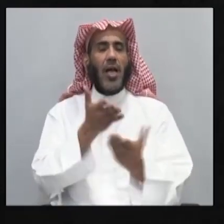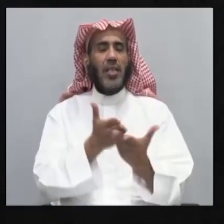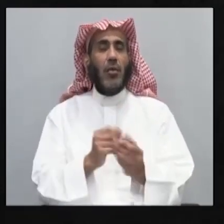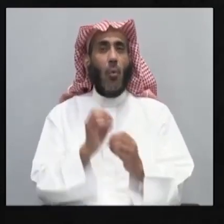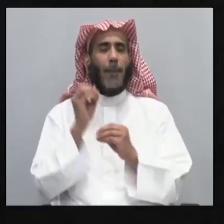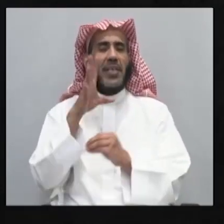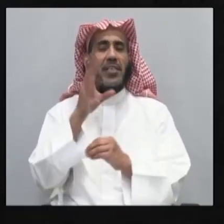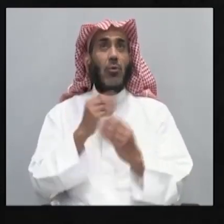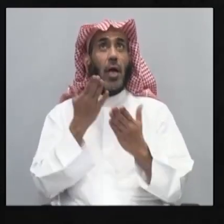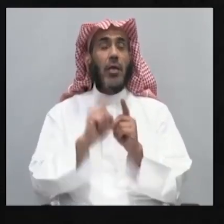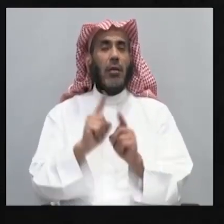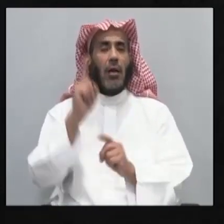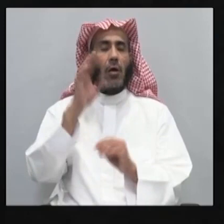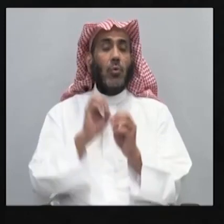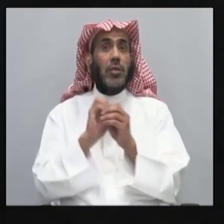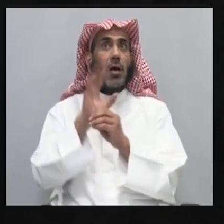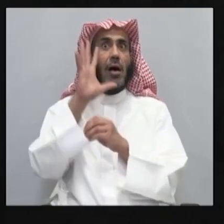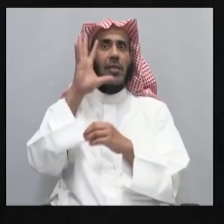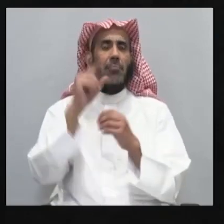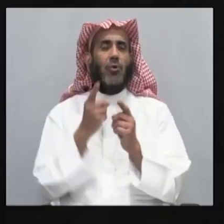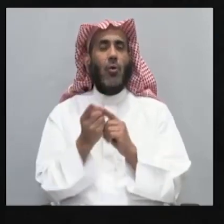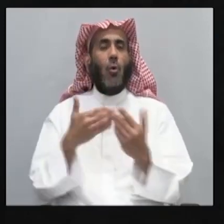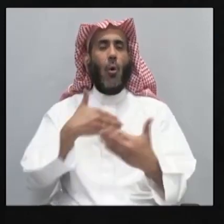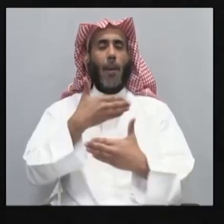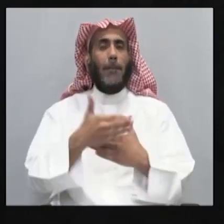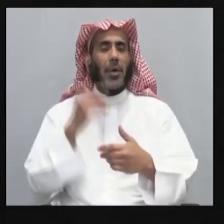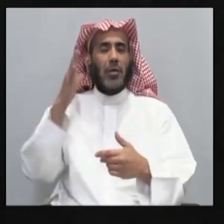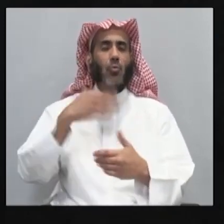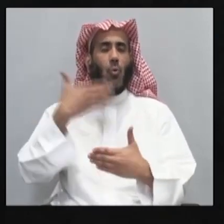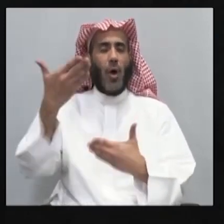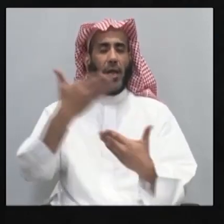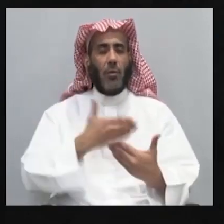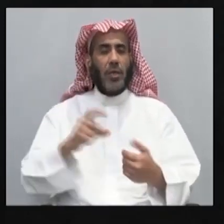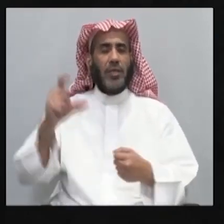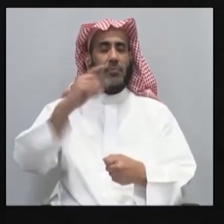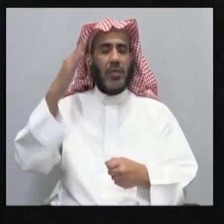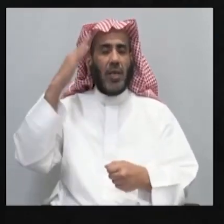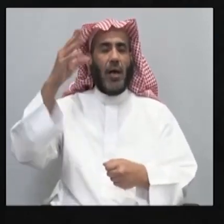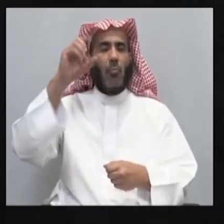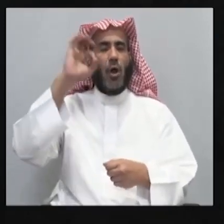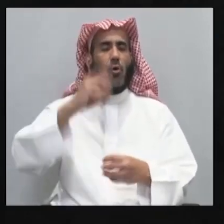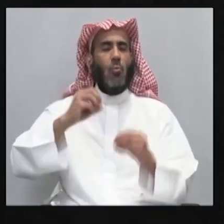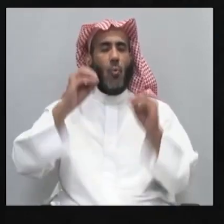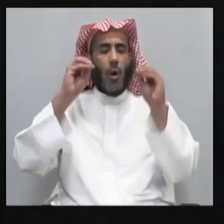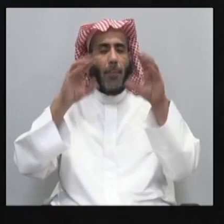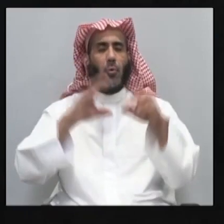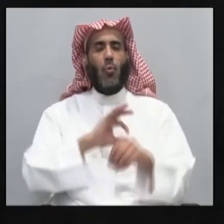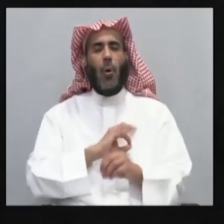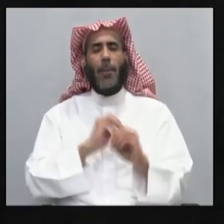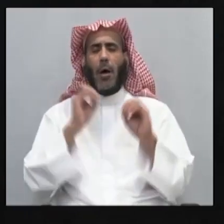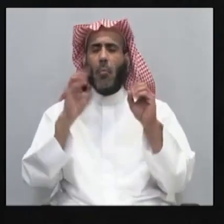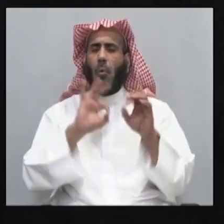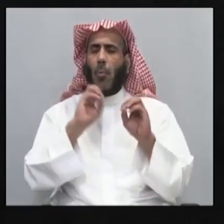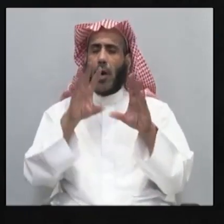وداعيا الى الله باذنه وسراجا منيرا وبعد احييكم اعزائي الطلاب بتحيه الاسلام سلام الله عليكم ورحمته وبركاته